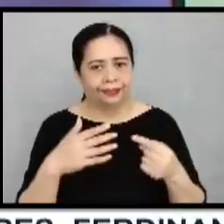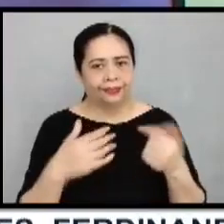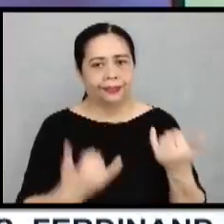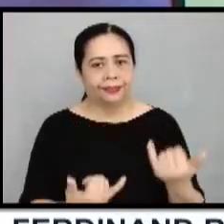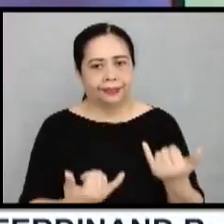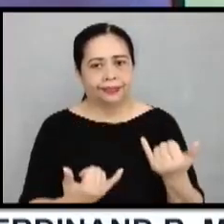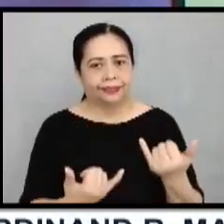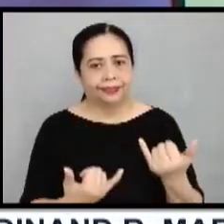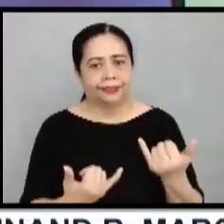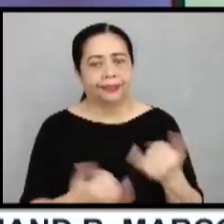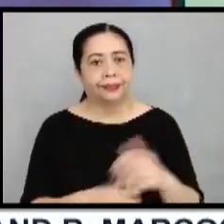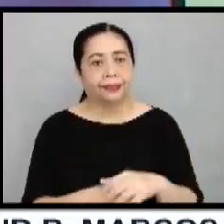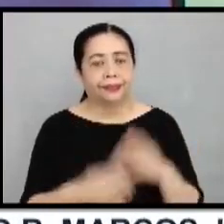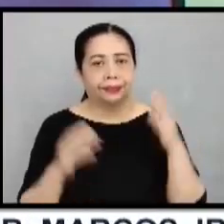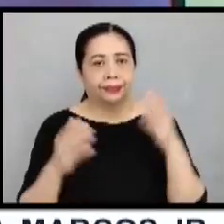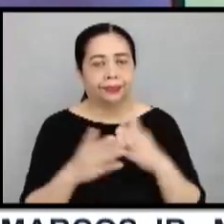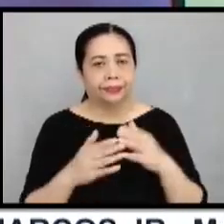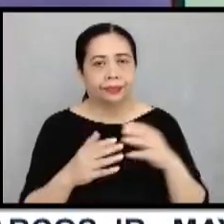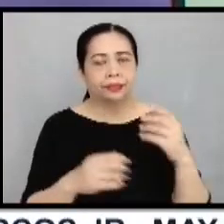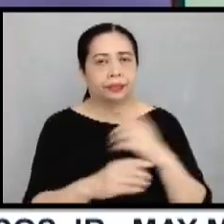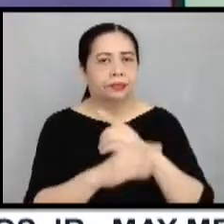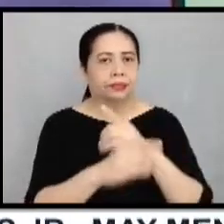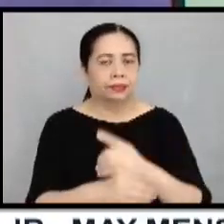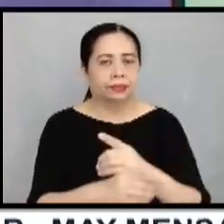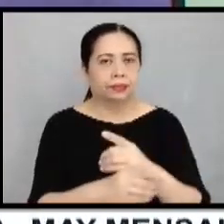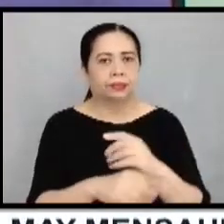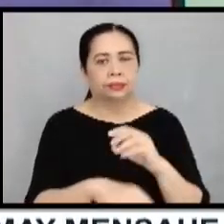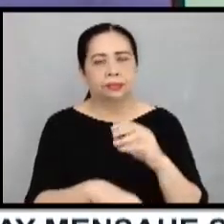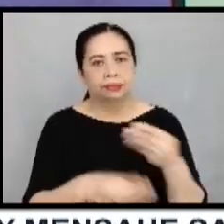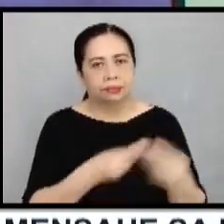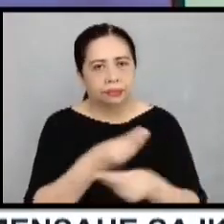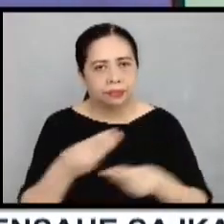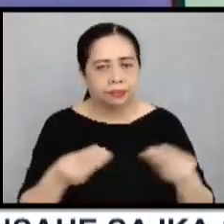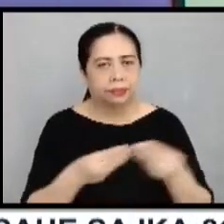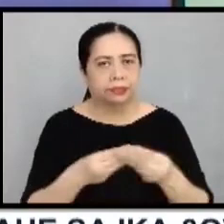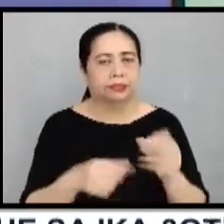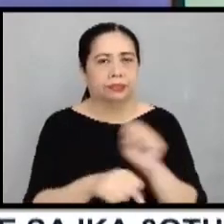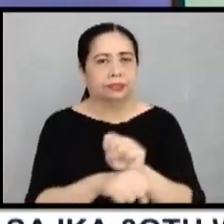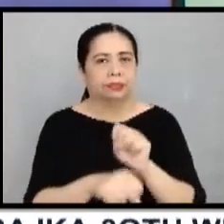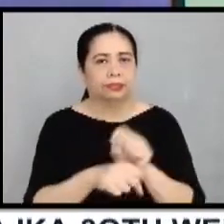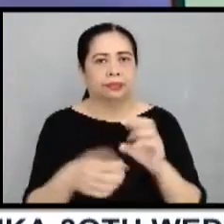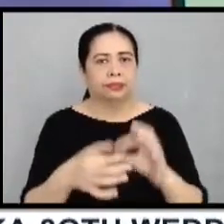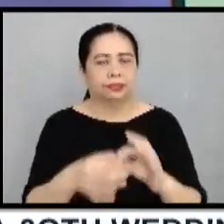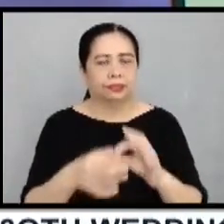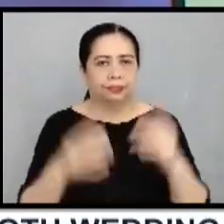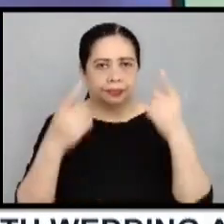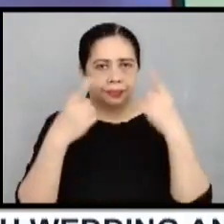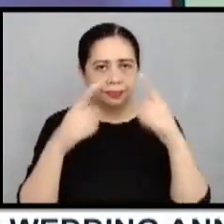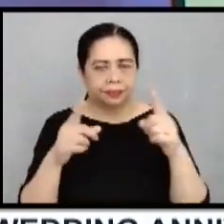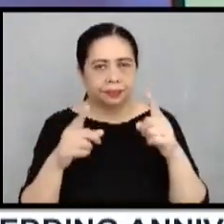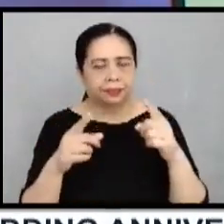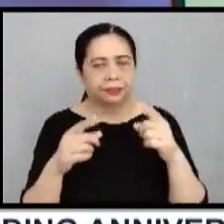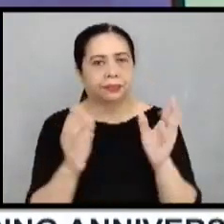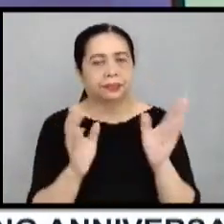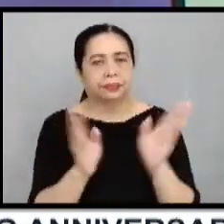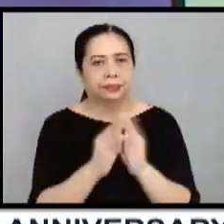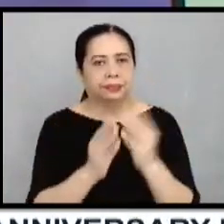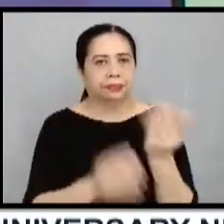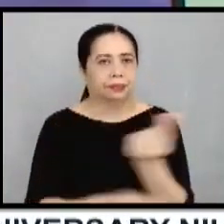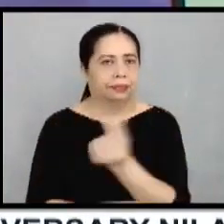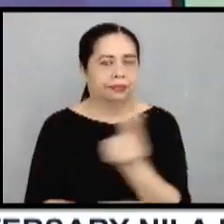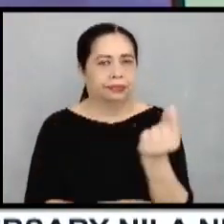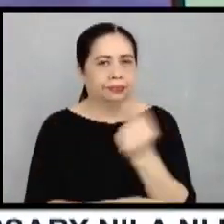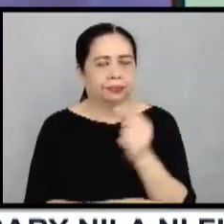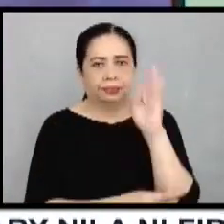sumentro sa usapin ng depensa, kalakalan at labor cooperation ang matagumpay na bilateral meeting ni Pangulong Ferdinand